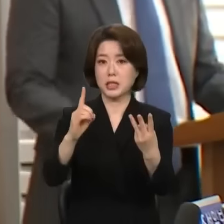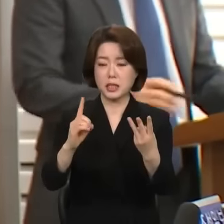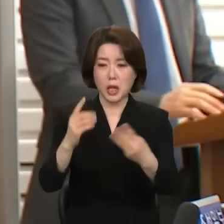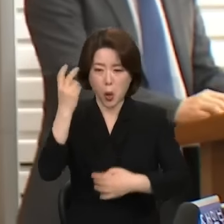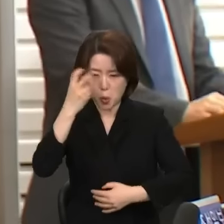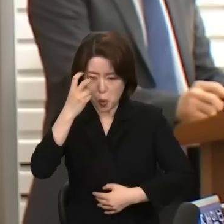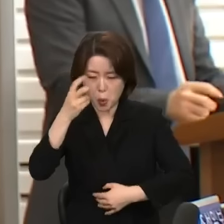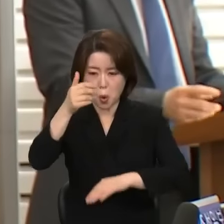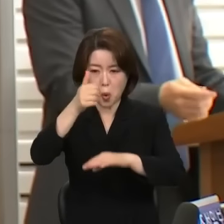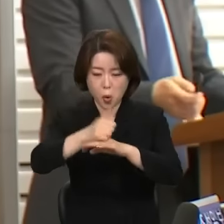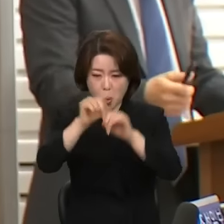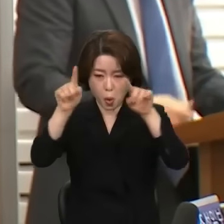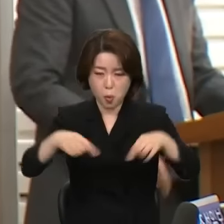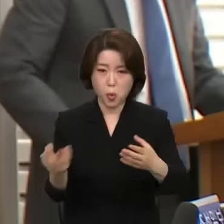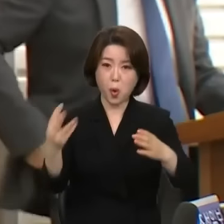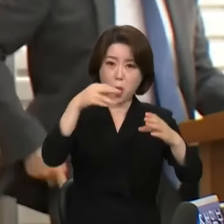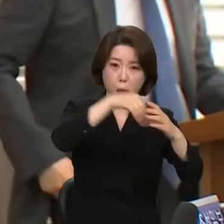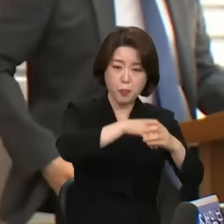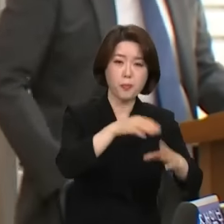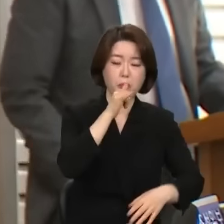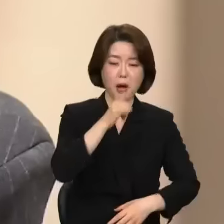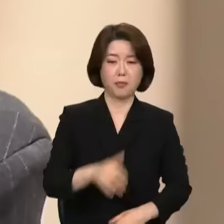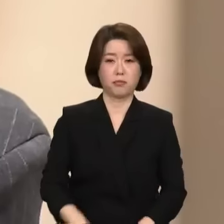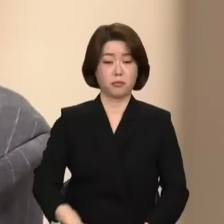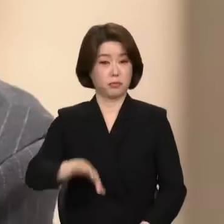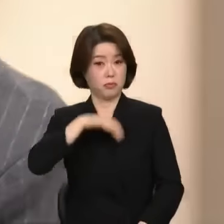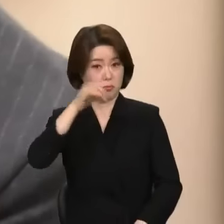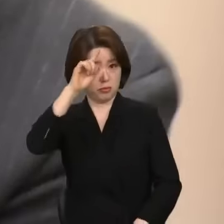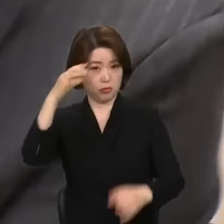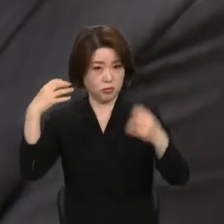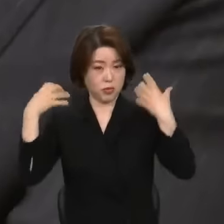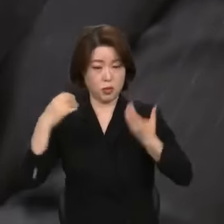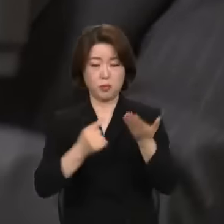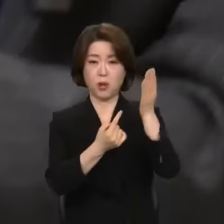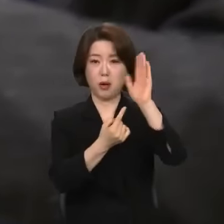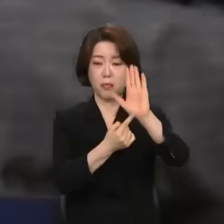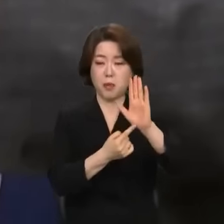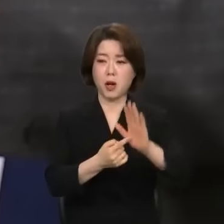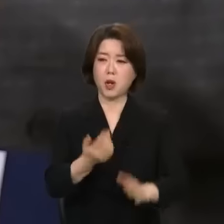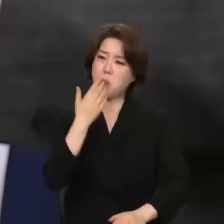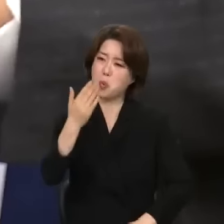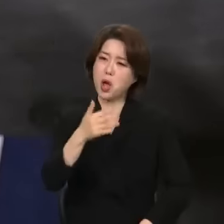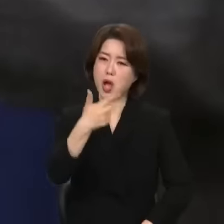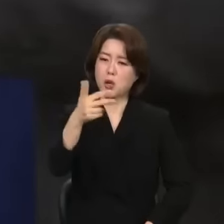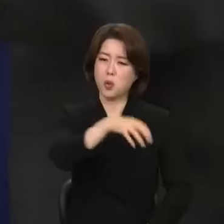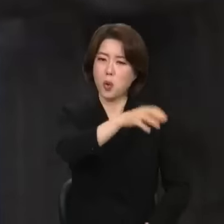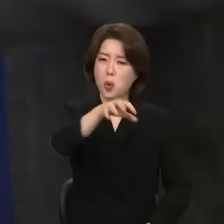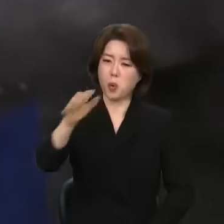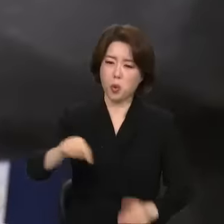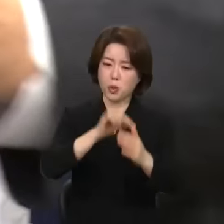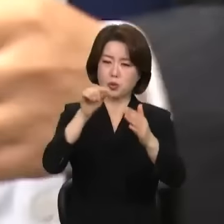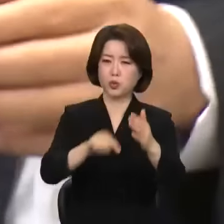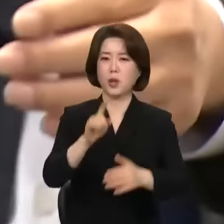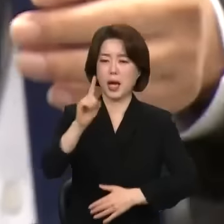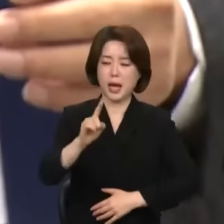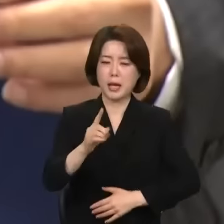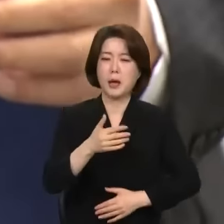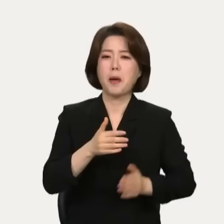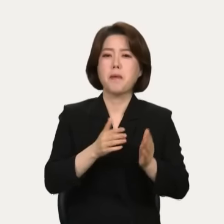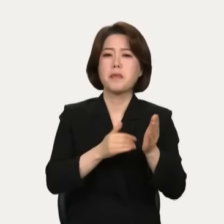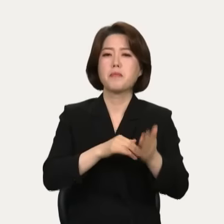있다고 보도했습니다 오징어는 정부가 발표한 유만 구조 일곱 곳 중 한 곳에 보안 명칭입니다